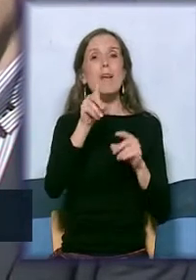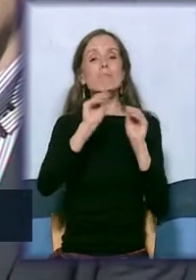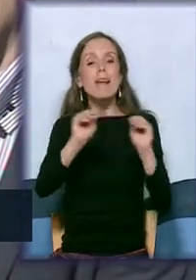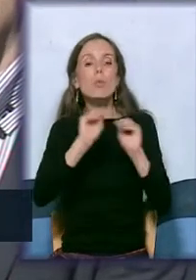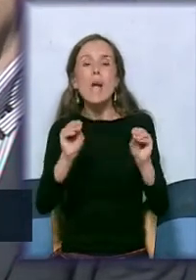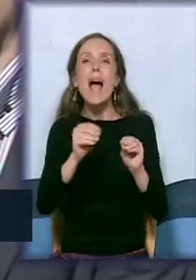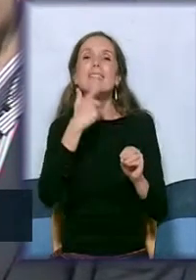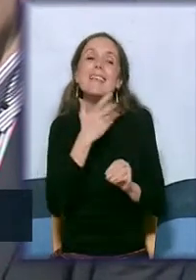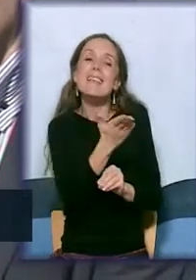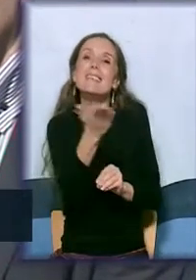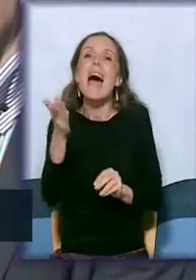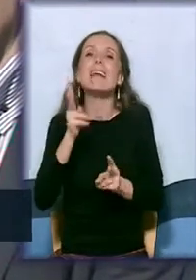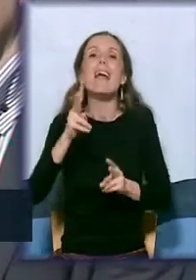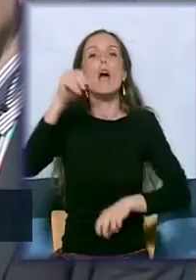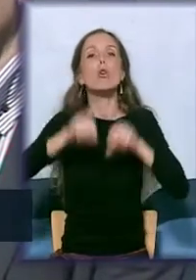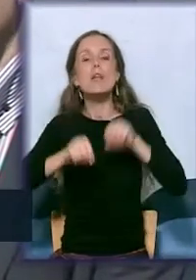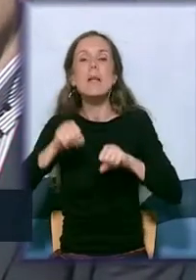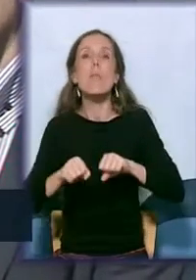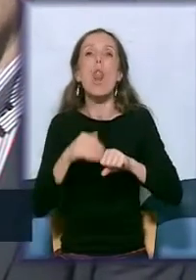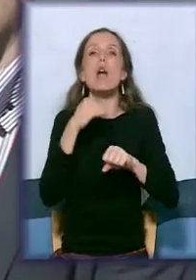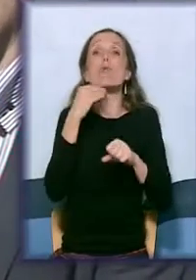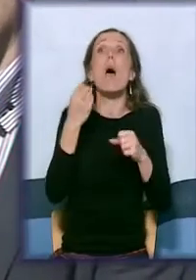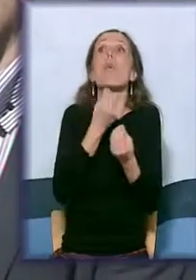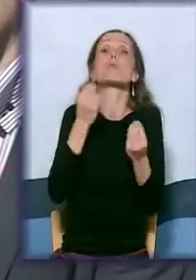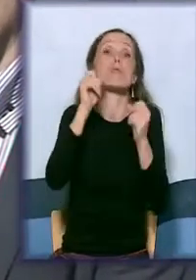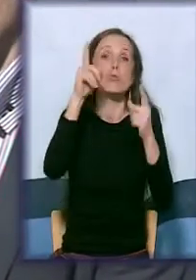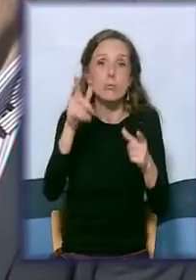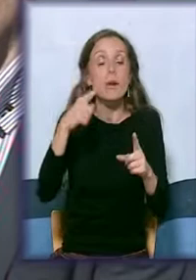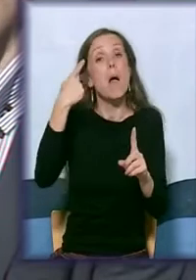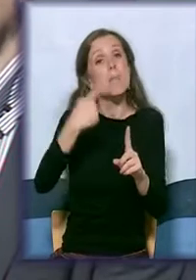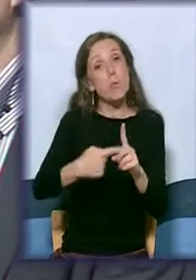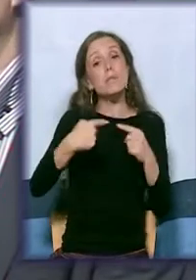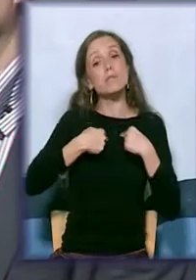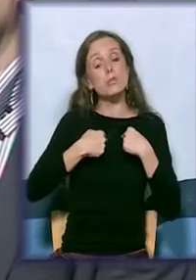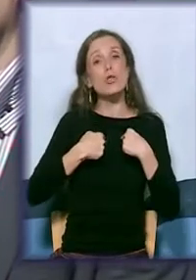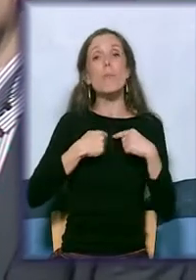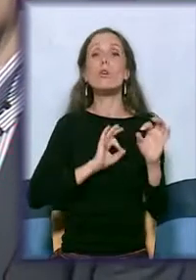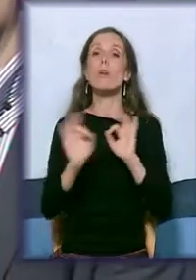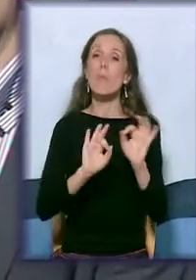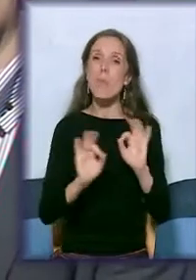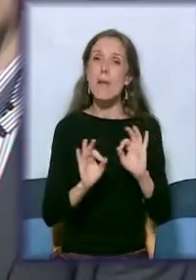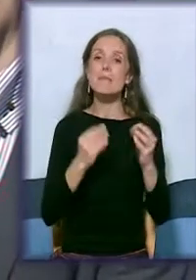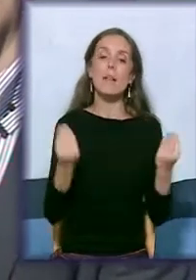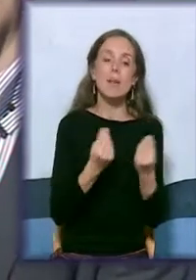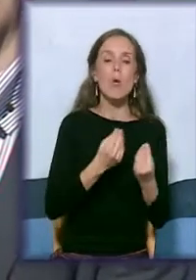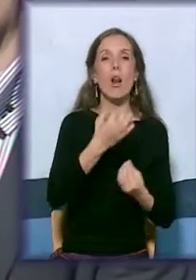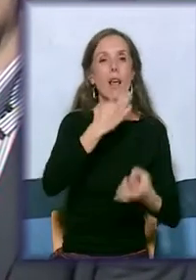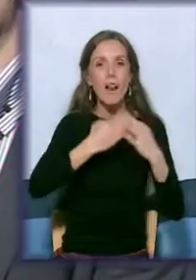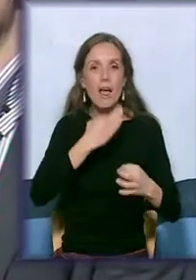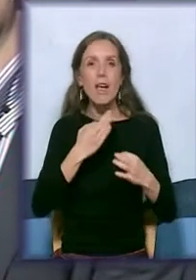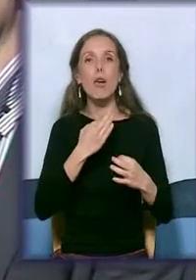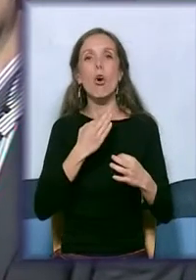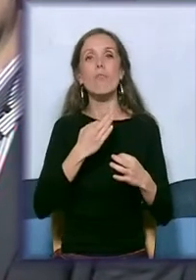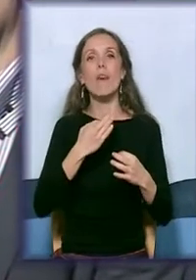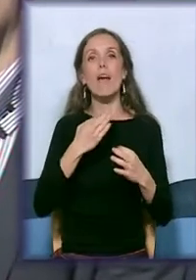zdravstvenim, da kažemo, stanjima. Pored toga mi ćemo izaći u susret da im obezbedimo i neke lekove uz